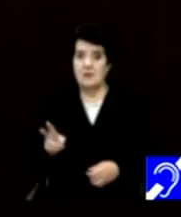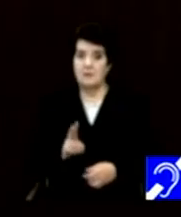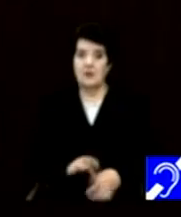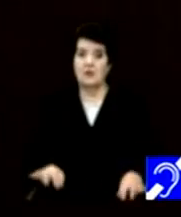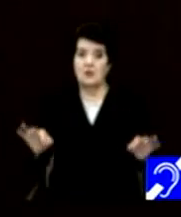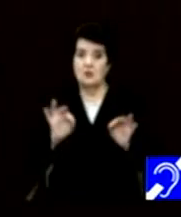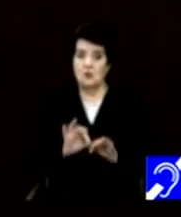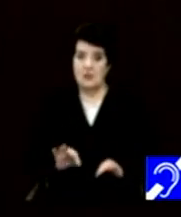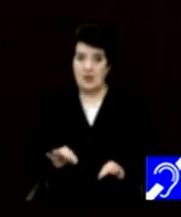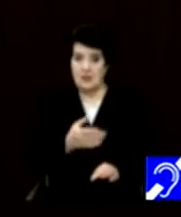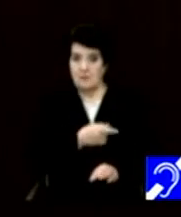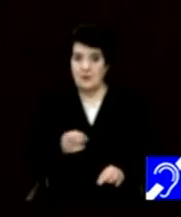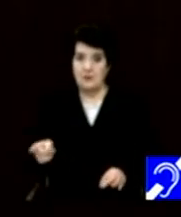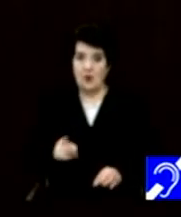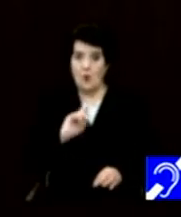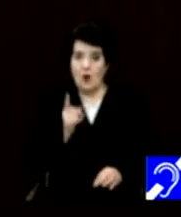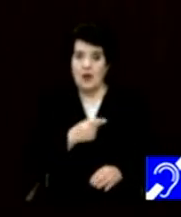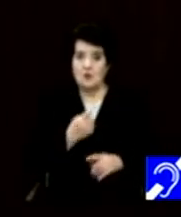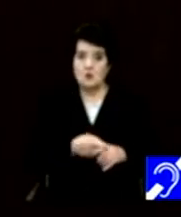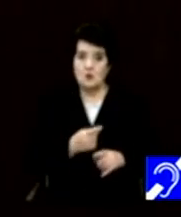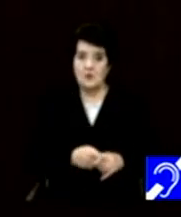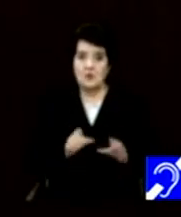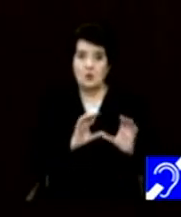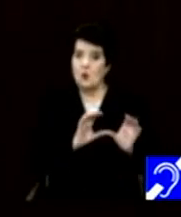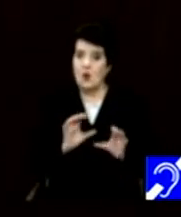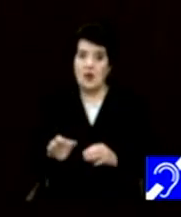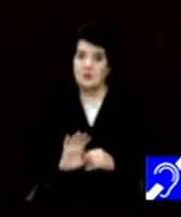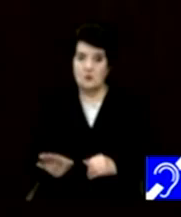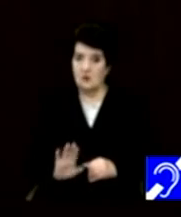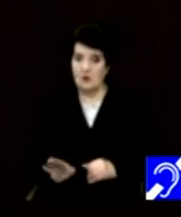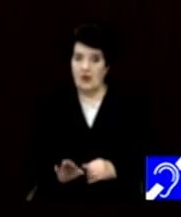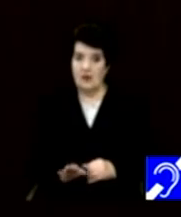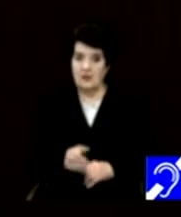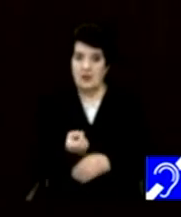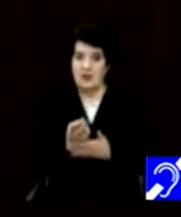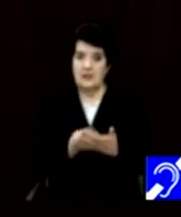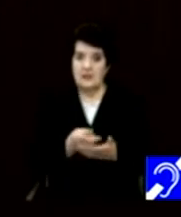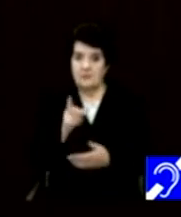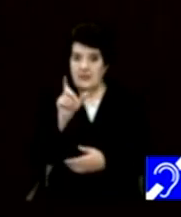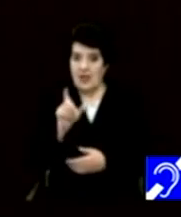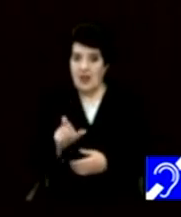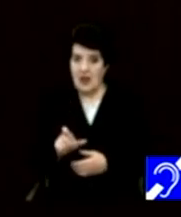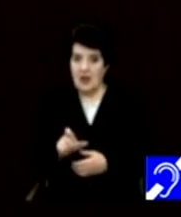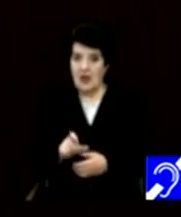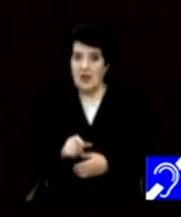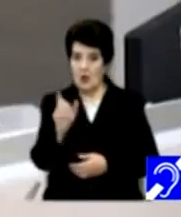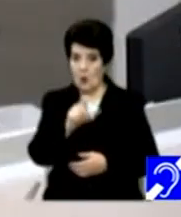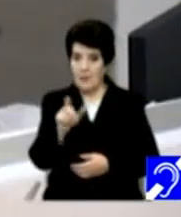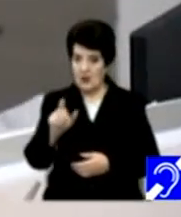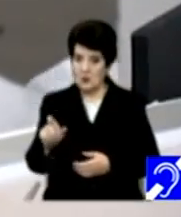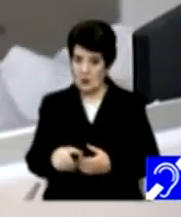niciodată pe parcurs la un an jumătate nu a asigurat spitalele cu personal. Și nimeni, de